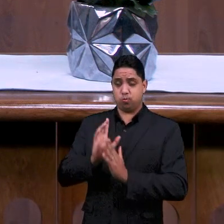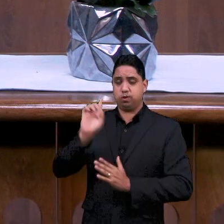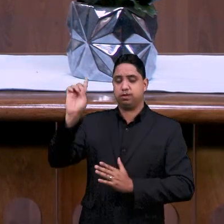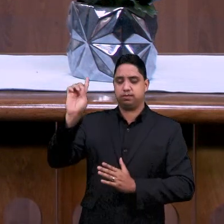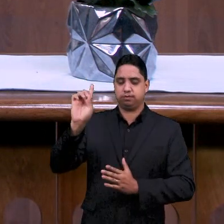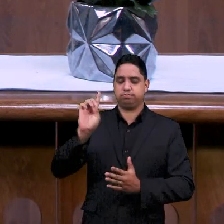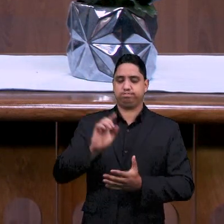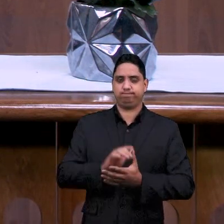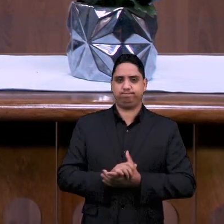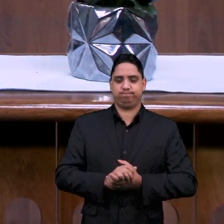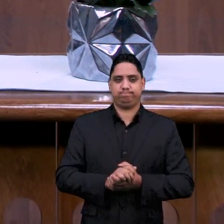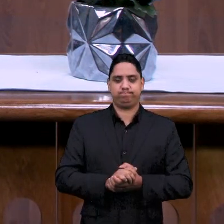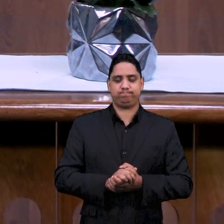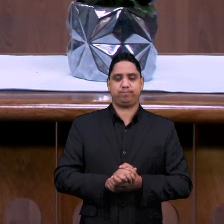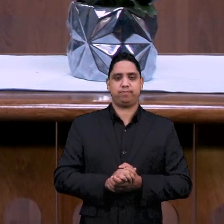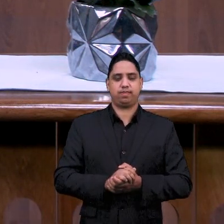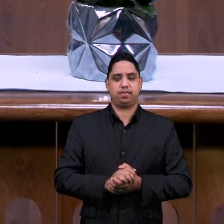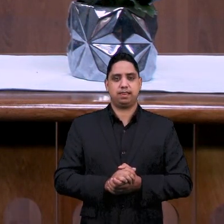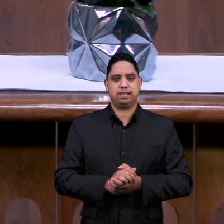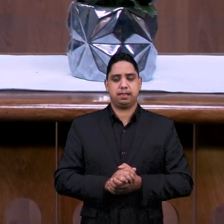prier.